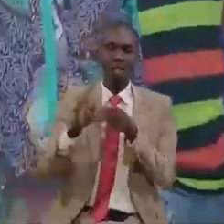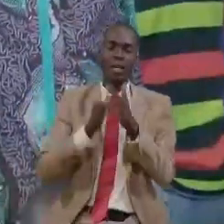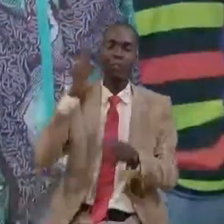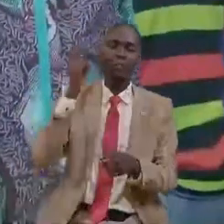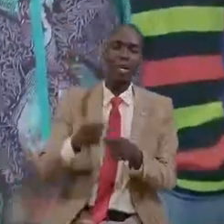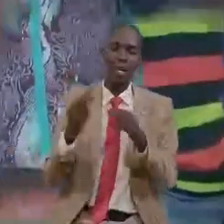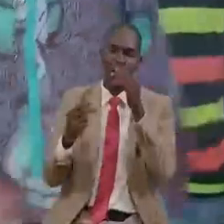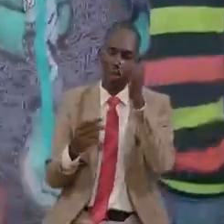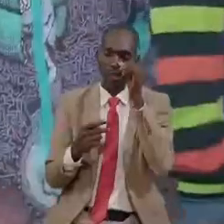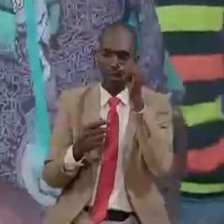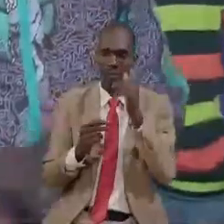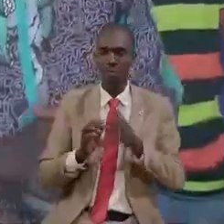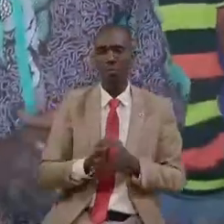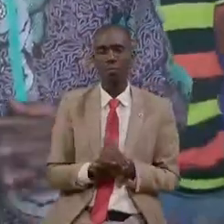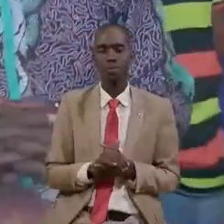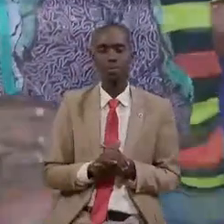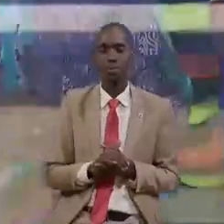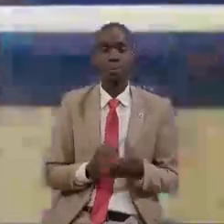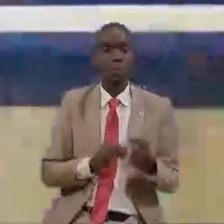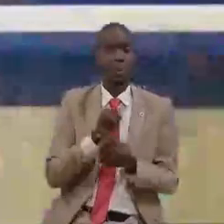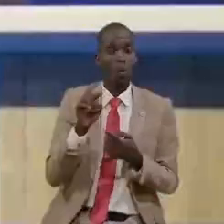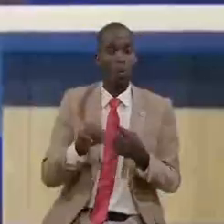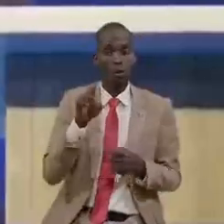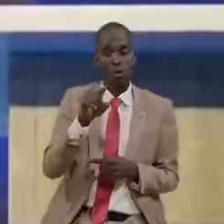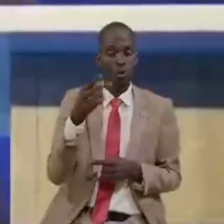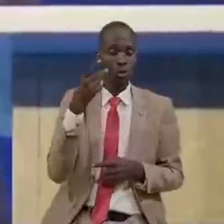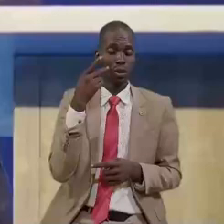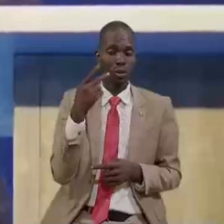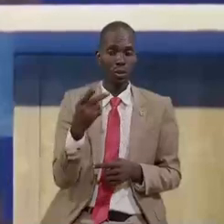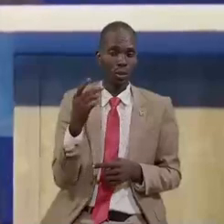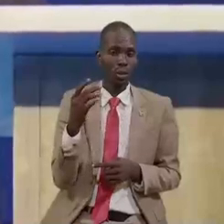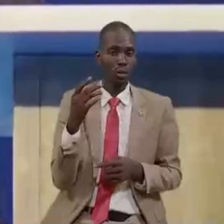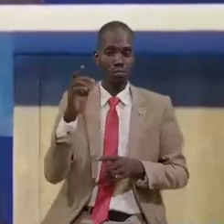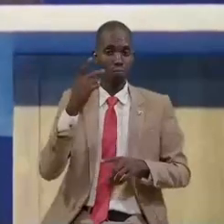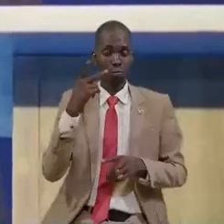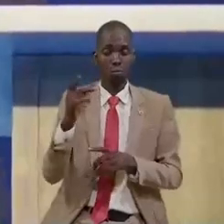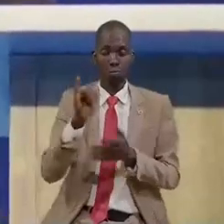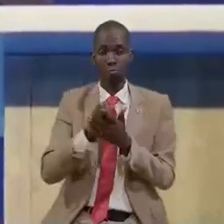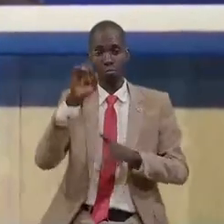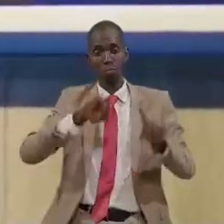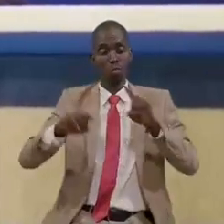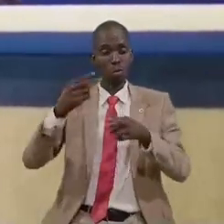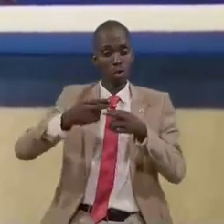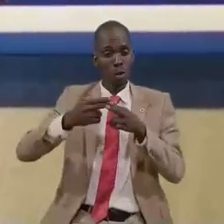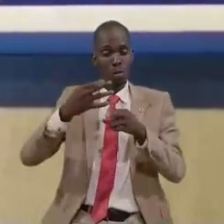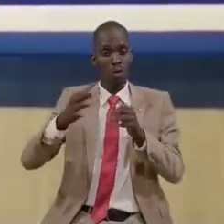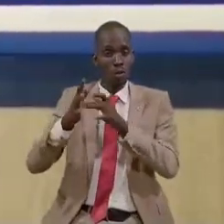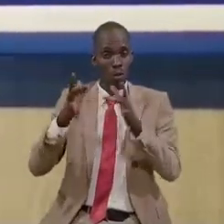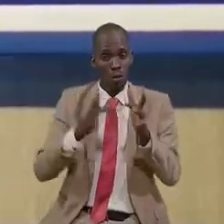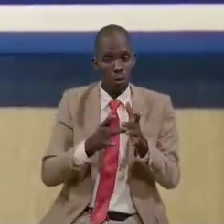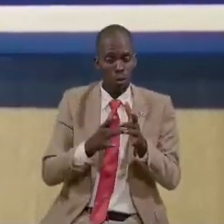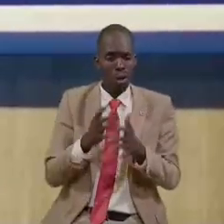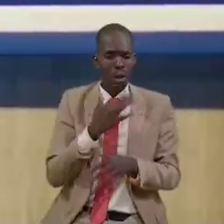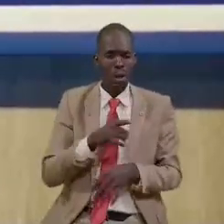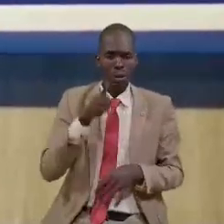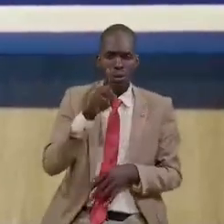Jésus-Christ. Lorsque vous entendrez ce nom-là, le nom de Jésus, et vous